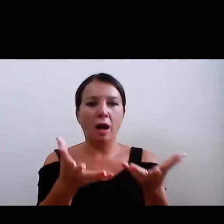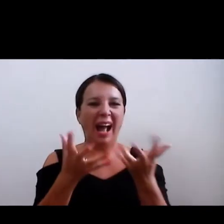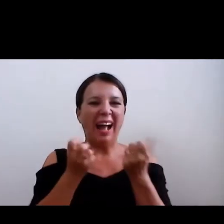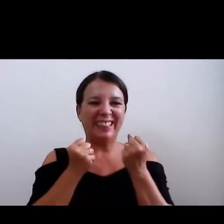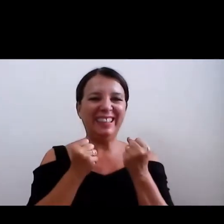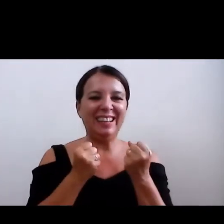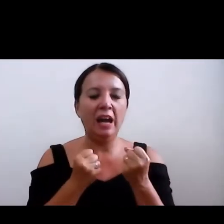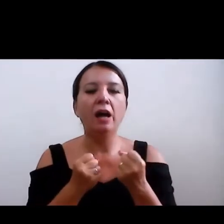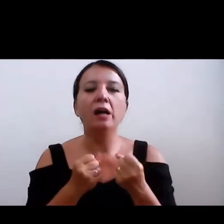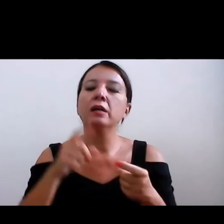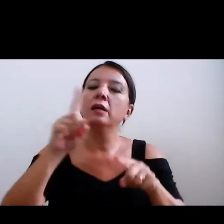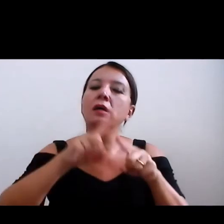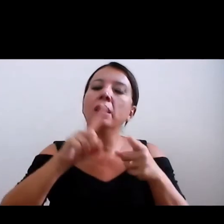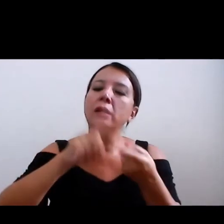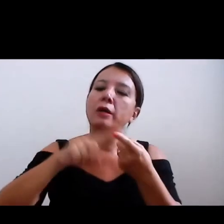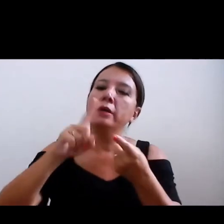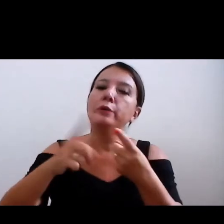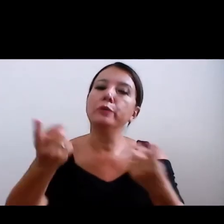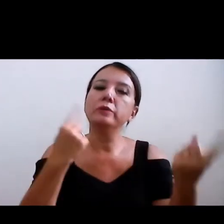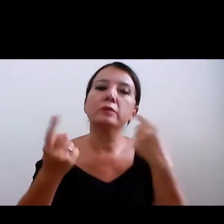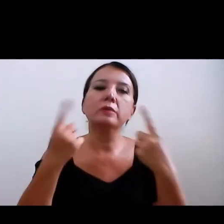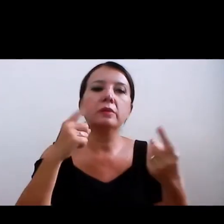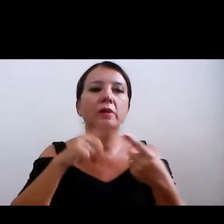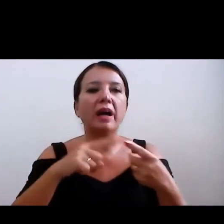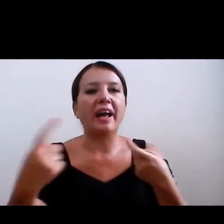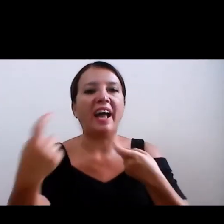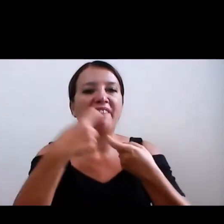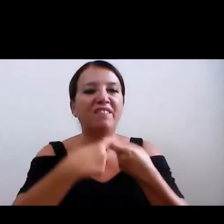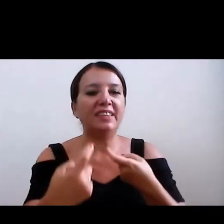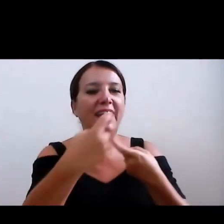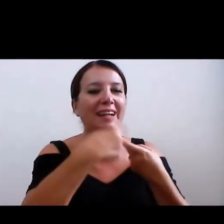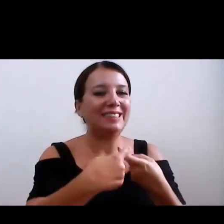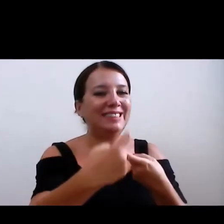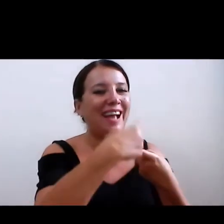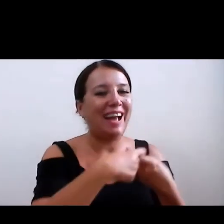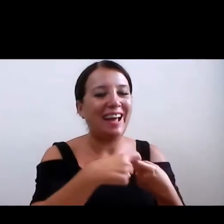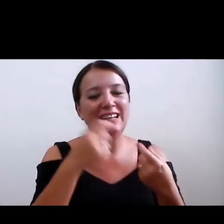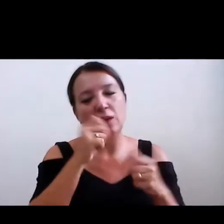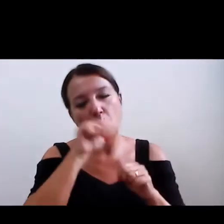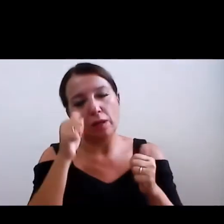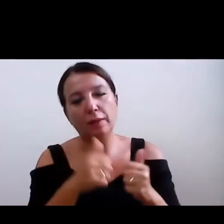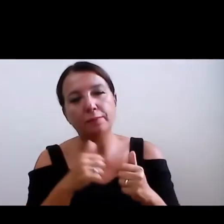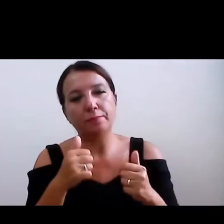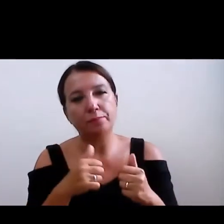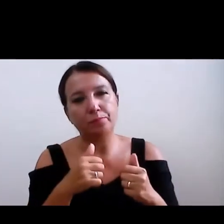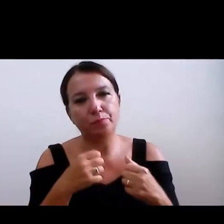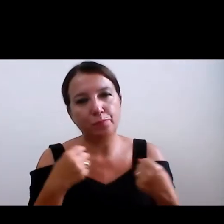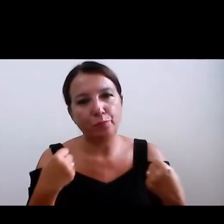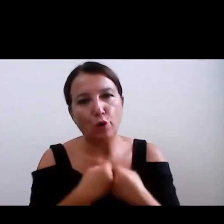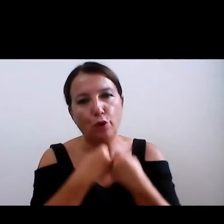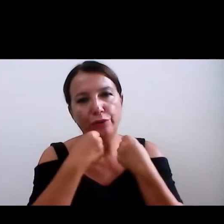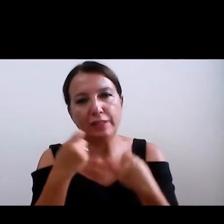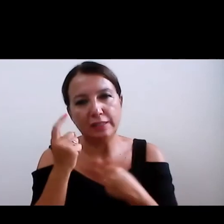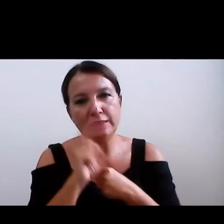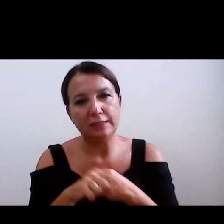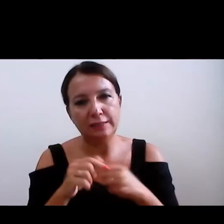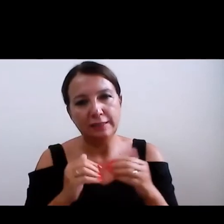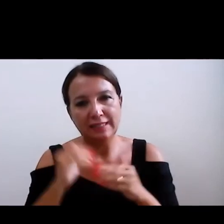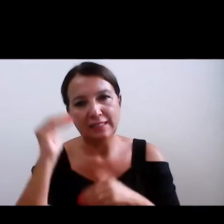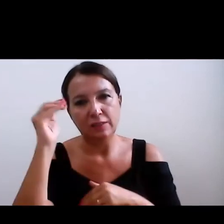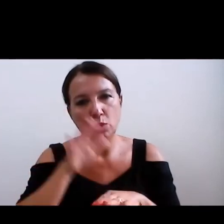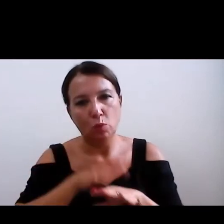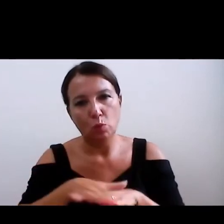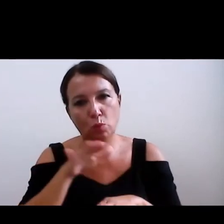i consumatori e a fidelizzarli in qualche maniera in contrasto al crescente